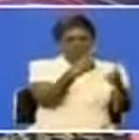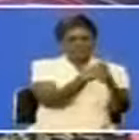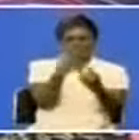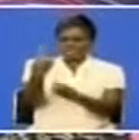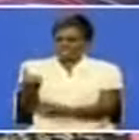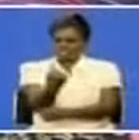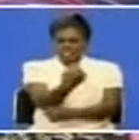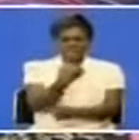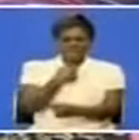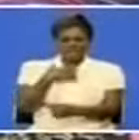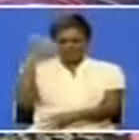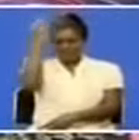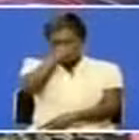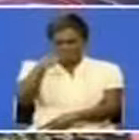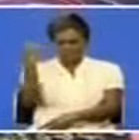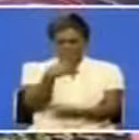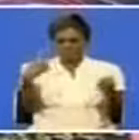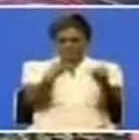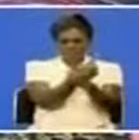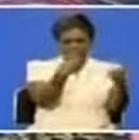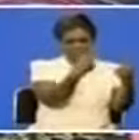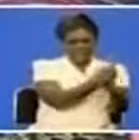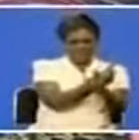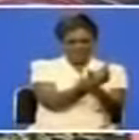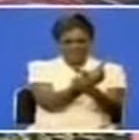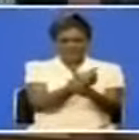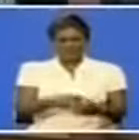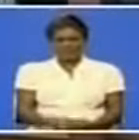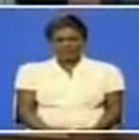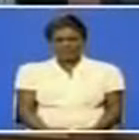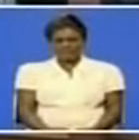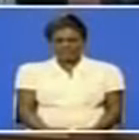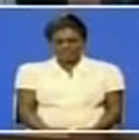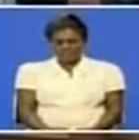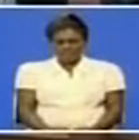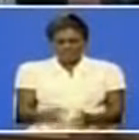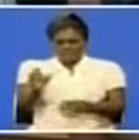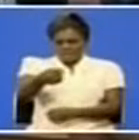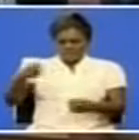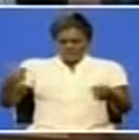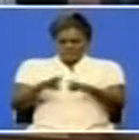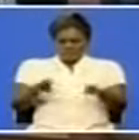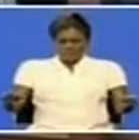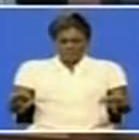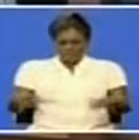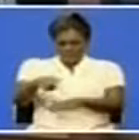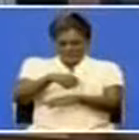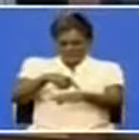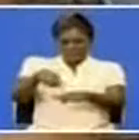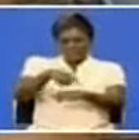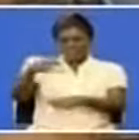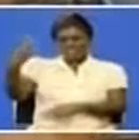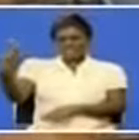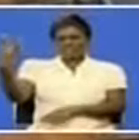moja ikiwa na ulimbwende wa aina yake kulingana na mapenzi ya mteja. Domat hiyo hata 3 hours 4 hours